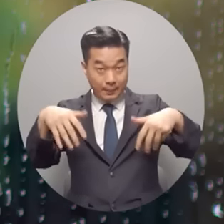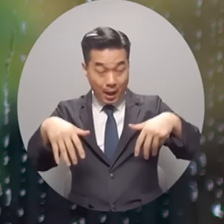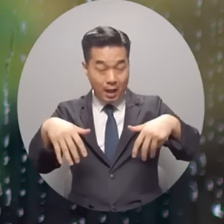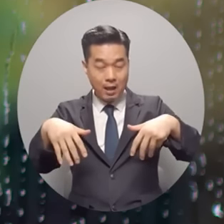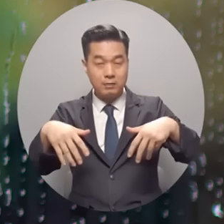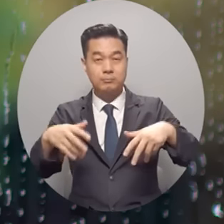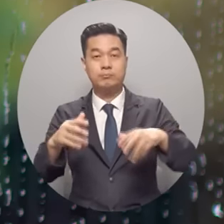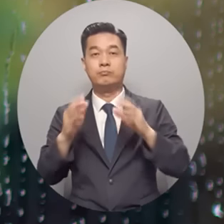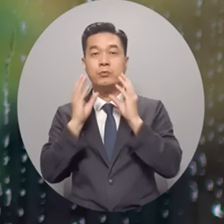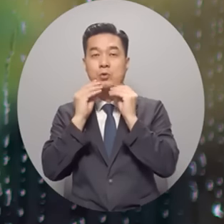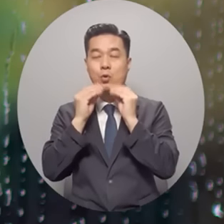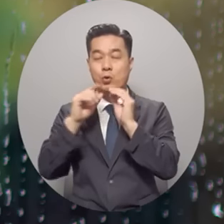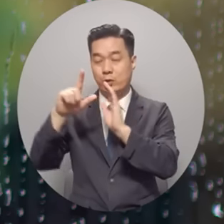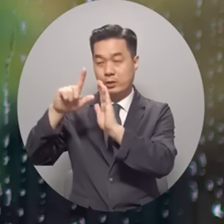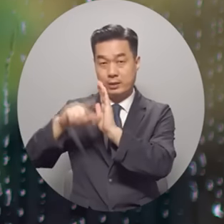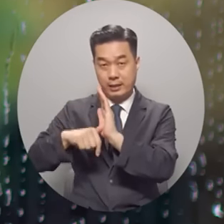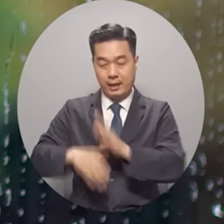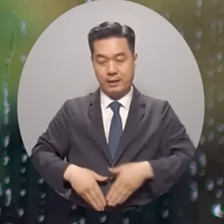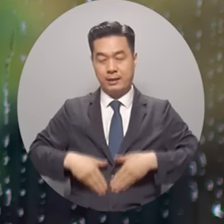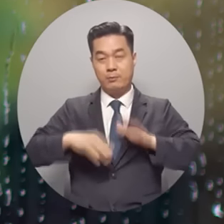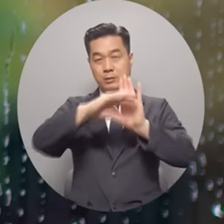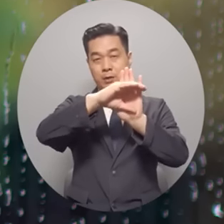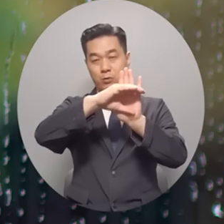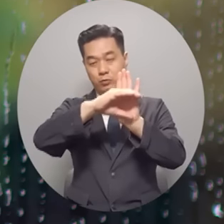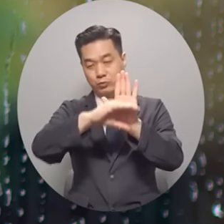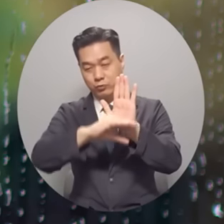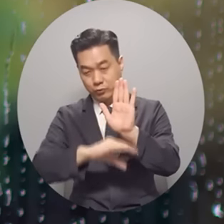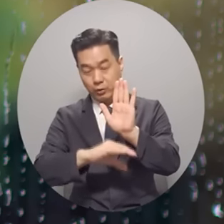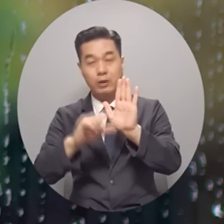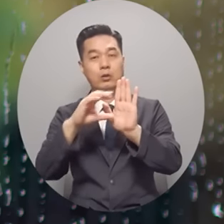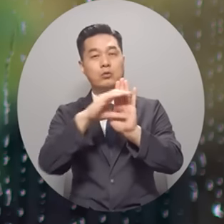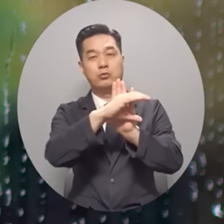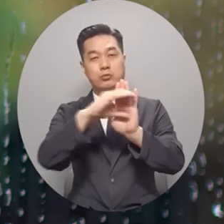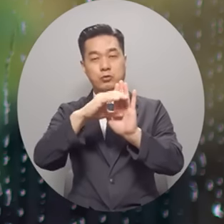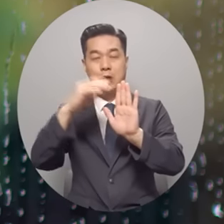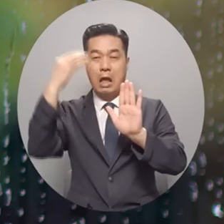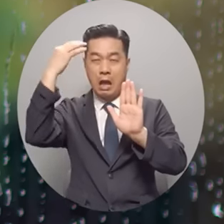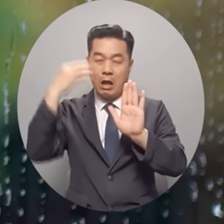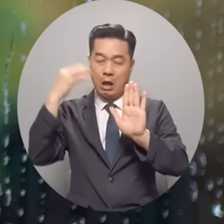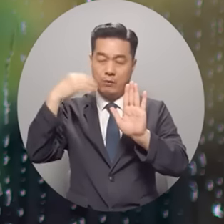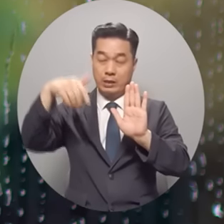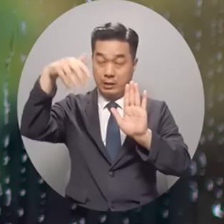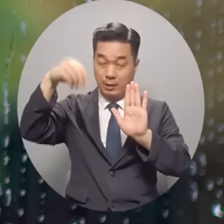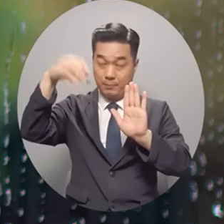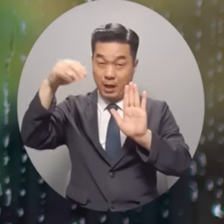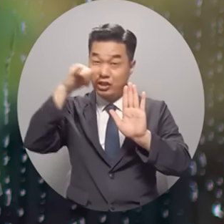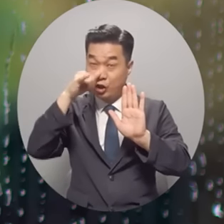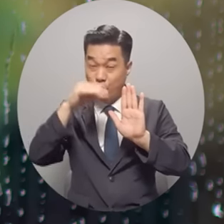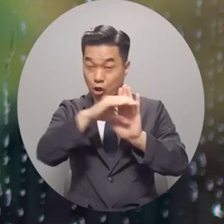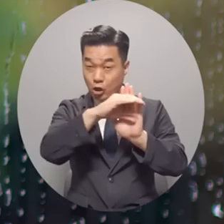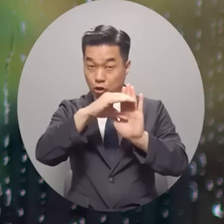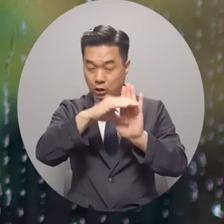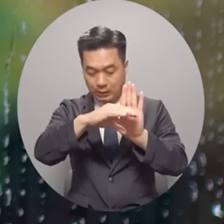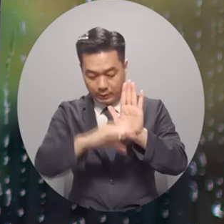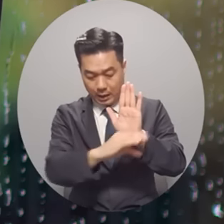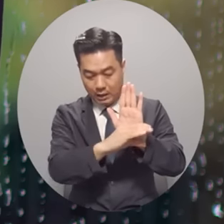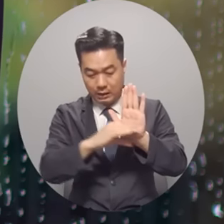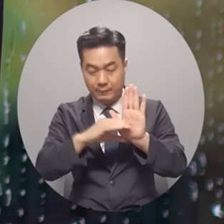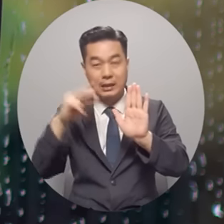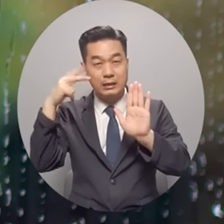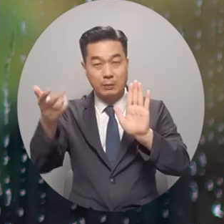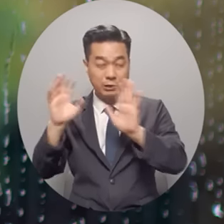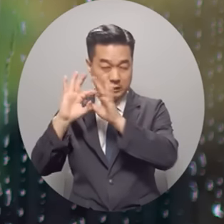남부 지방 쪽으로 이동을 할 텐데요 중부 지방은이 무더위와 소나기가 나타나겠지만 보시다시피 남부 지방은 다음 주까지